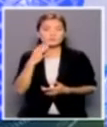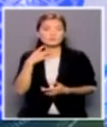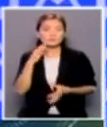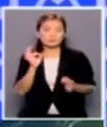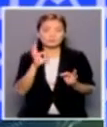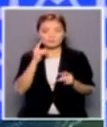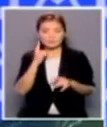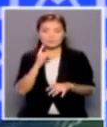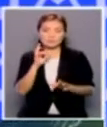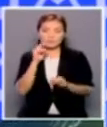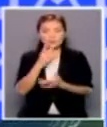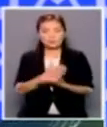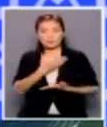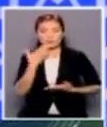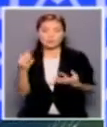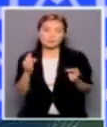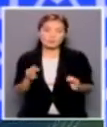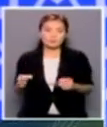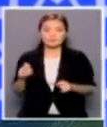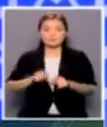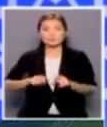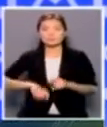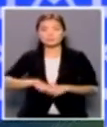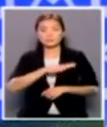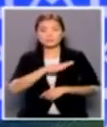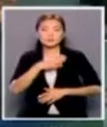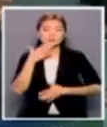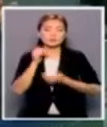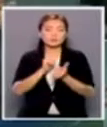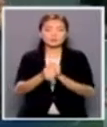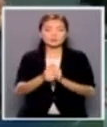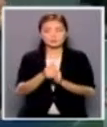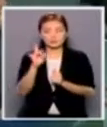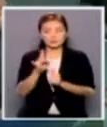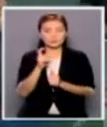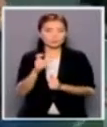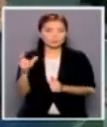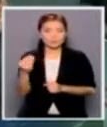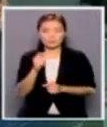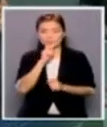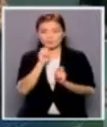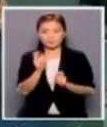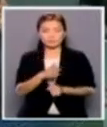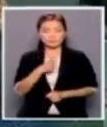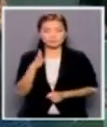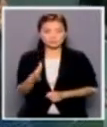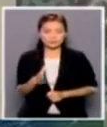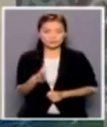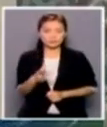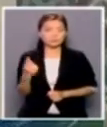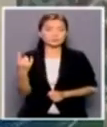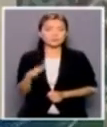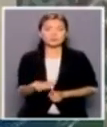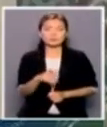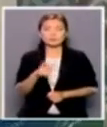дыбыстарды қатесіз мақамына келтіріп айтуын басты назарда ұстады. Оқ бойы озық шыққандарға дін жанашырлары ақшалай сыйлықтар табыстамақ. Ал бірінші